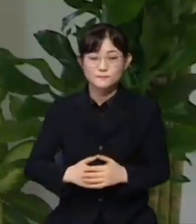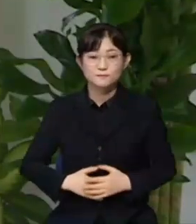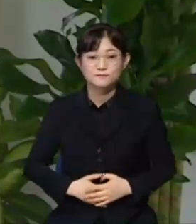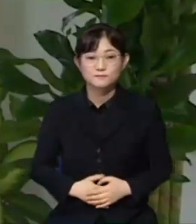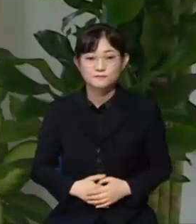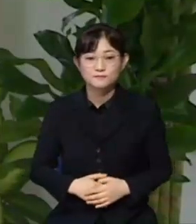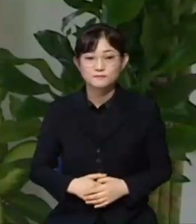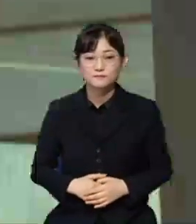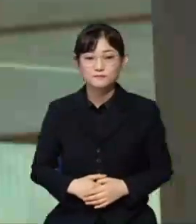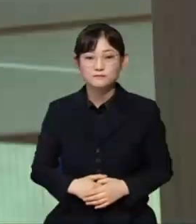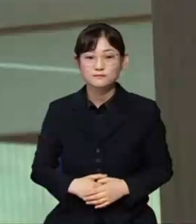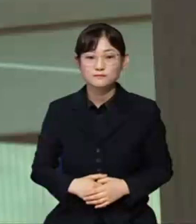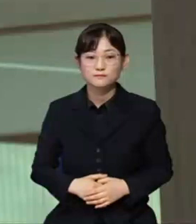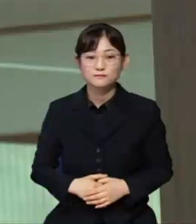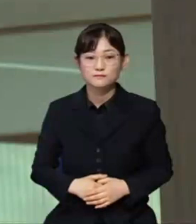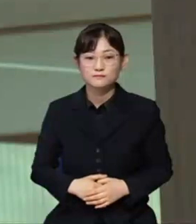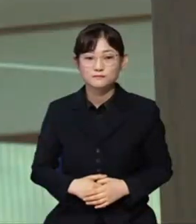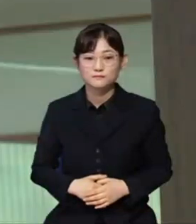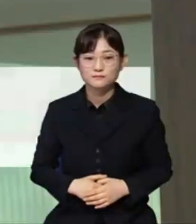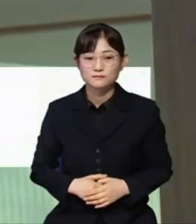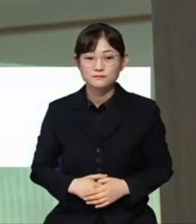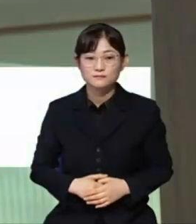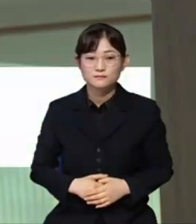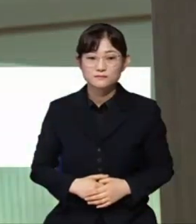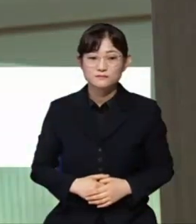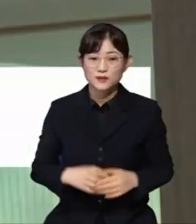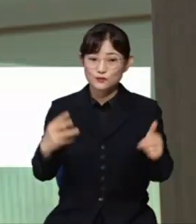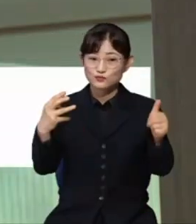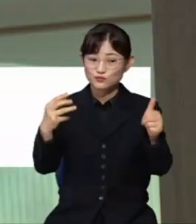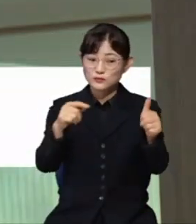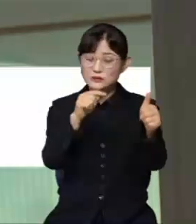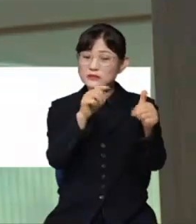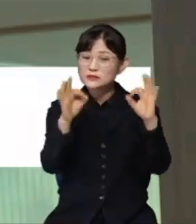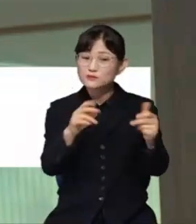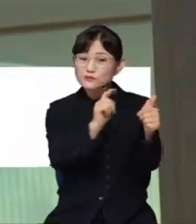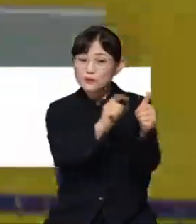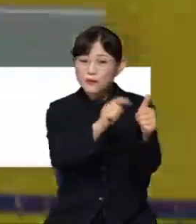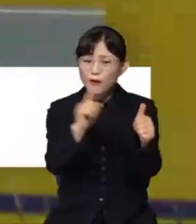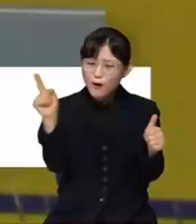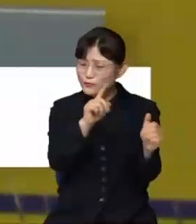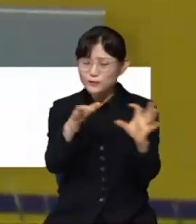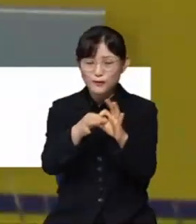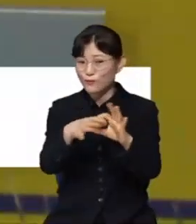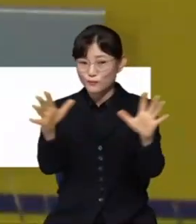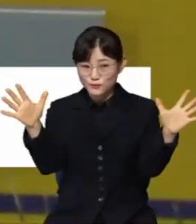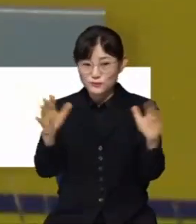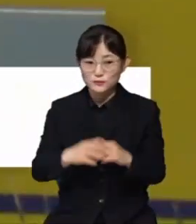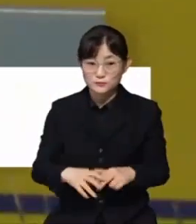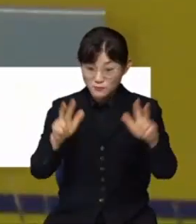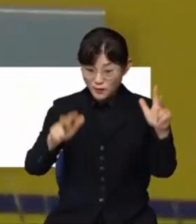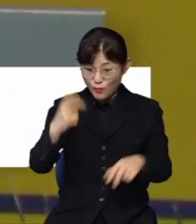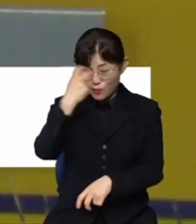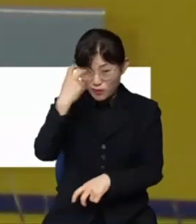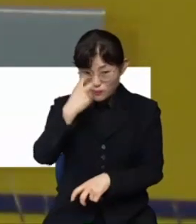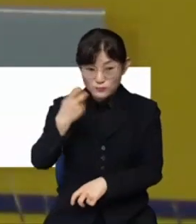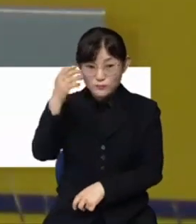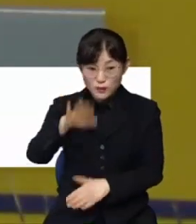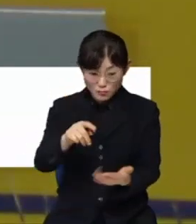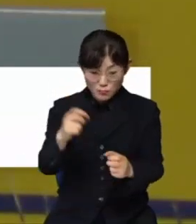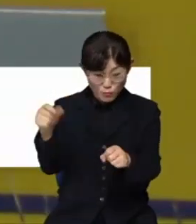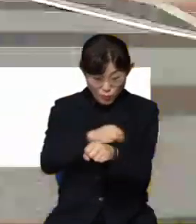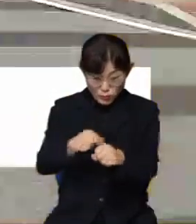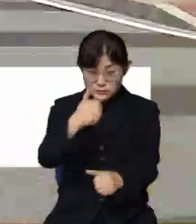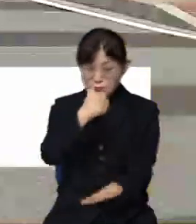알려졌습니다. 군수가 원하는 상황이 없다. 지금까지 상황을 봤을 때 너무 훈수니까 아직까지 조사하던 있는데 특별히 나온 것이 없고